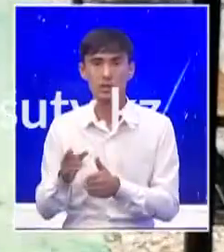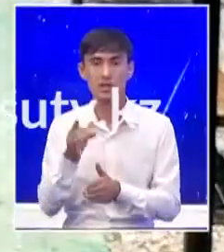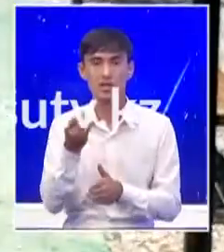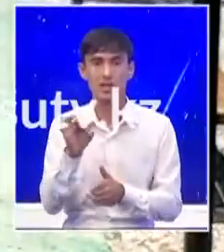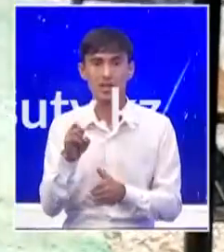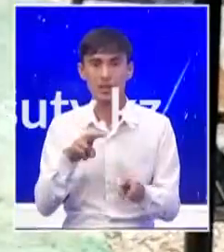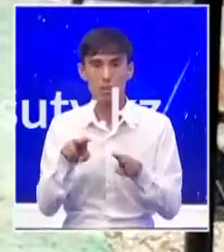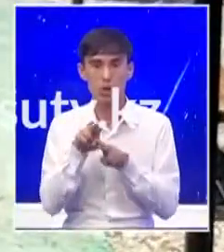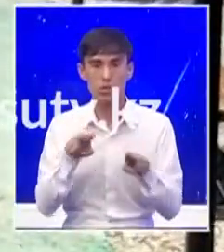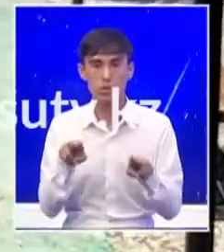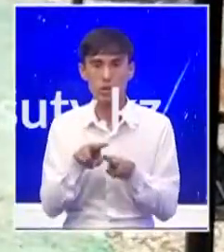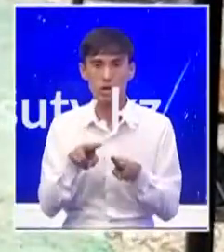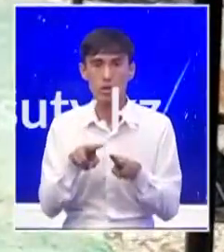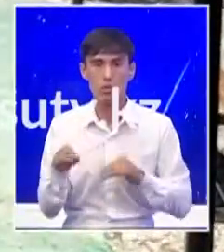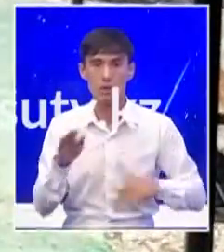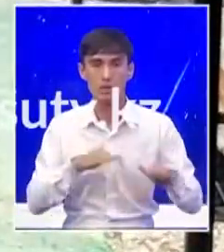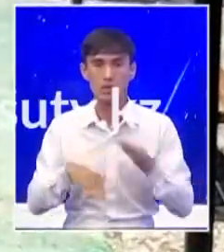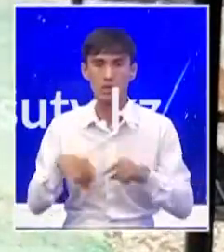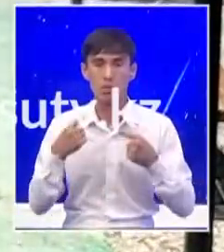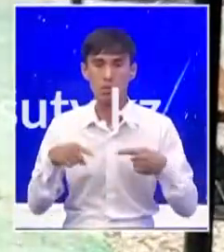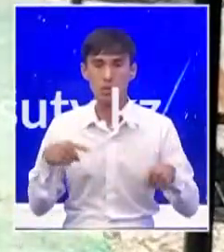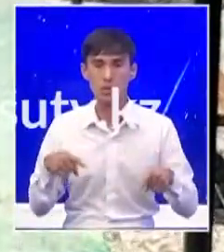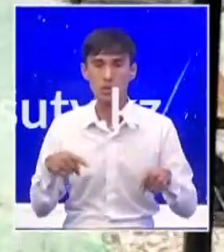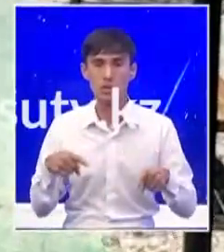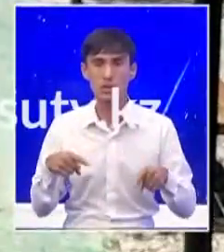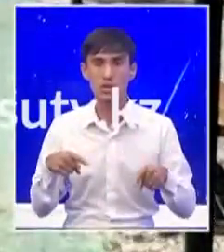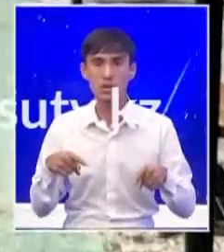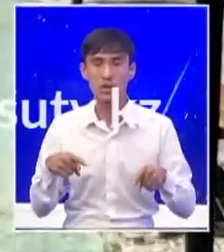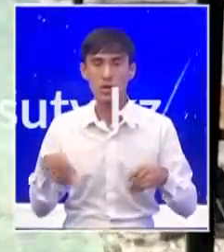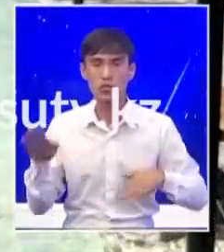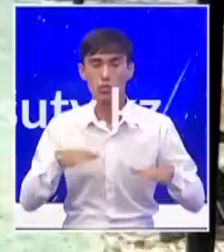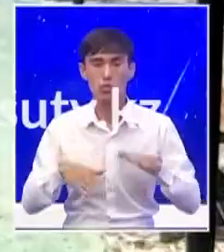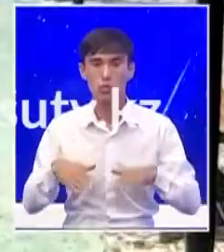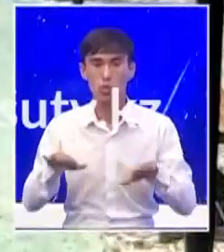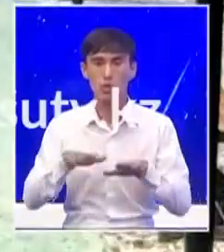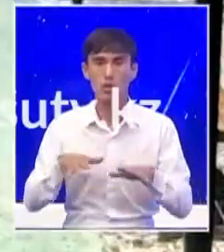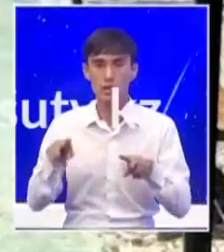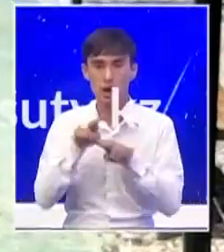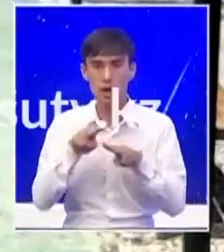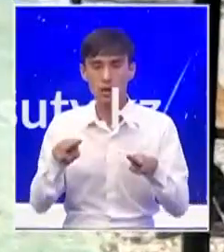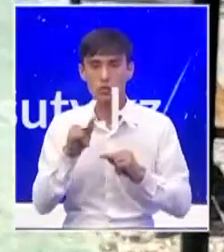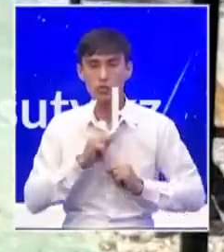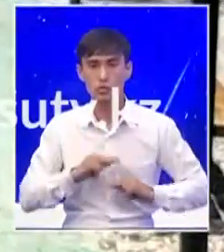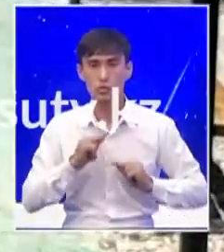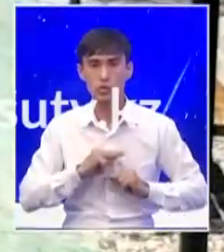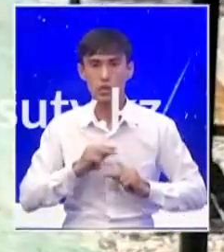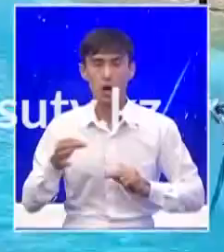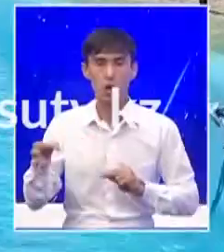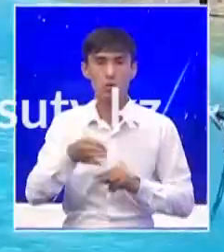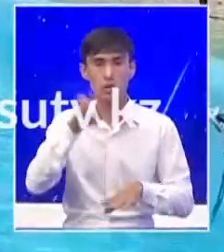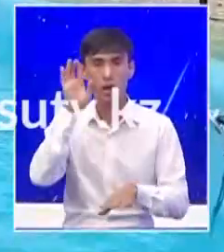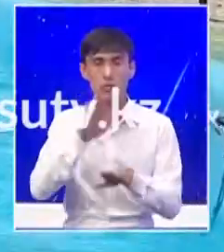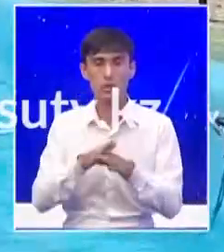шығу, патрульдеу, бассейндер, басқа да стихиялық шомылу орындарын аралау жұмыстары аудан